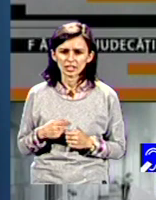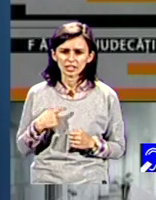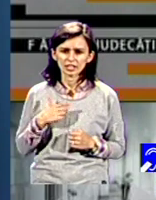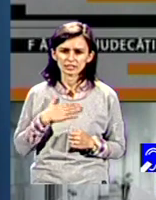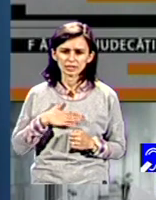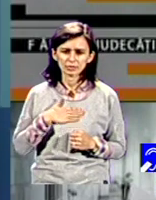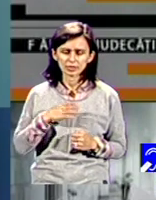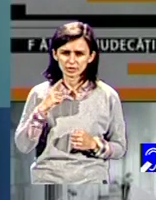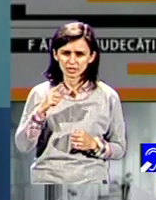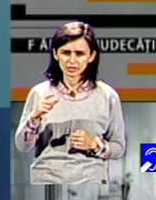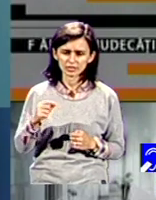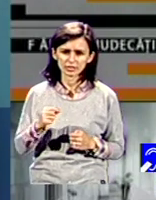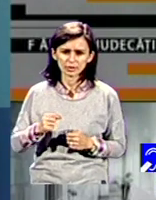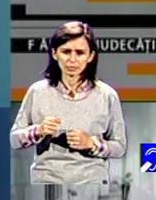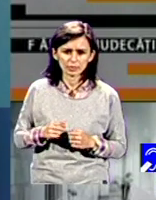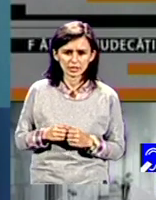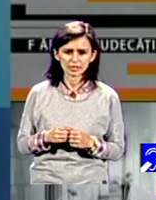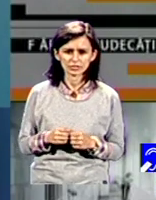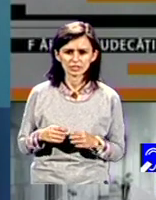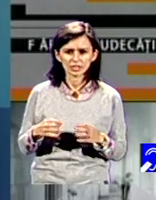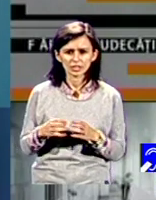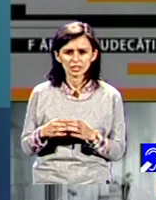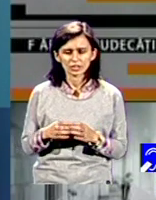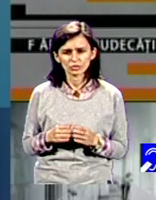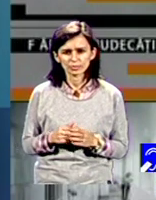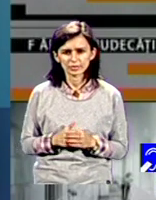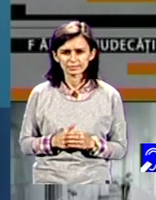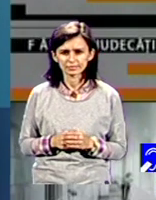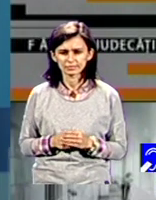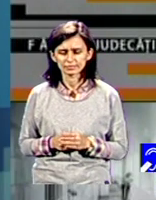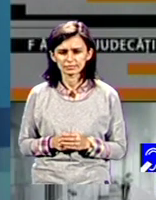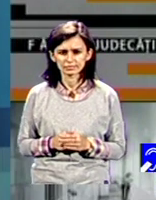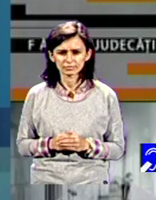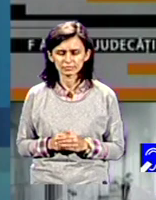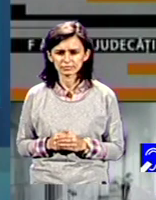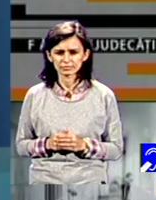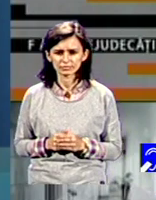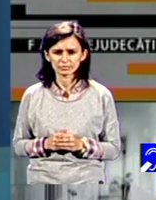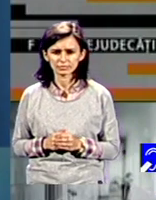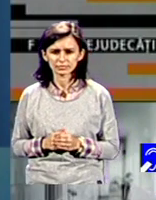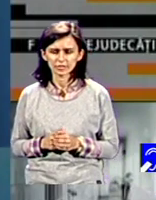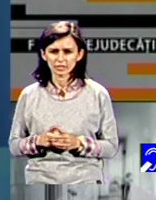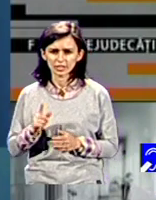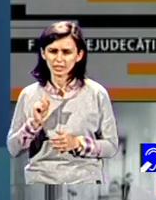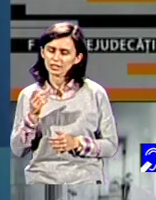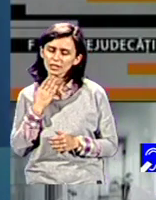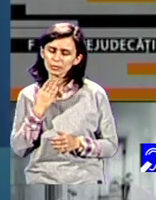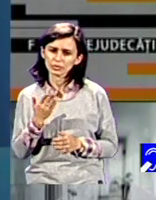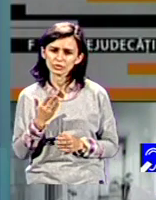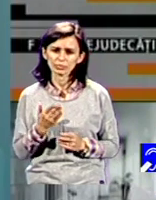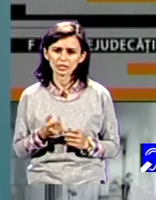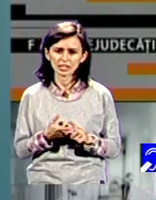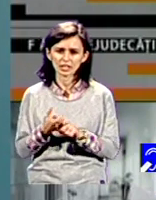cumparaturi in grup si sa treaca nestingherit timp despre hainele respective intelegem ca de fapt nemulțumirea in acest sens